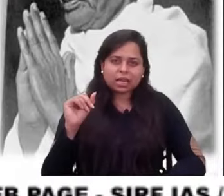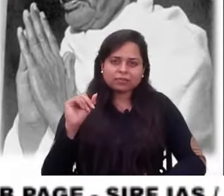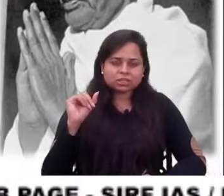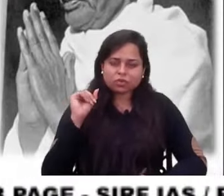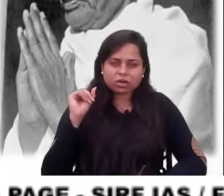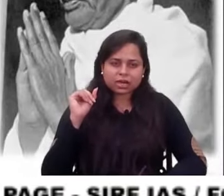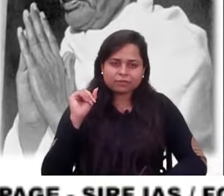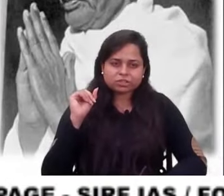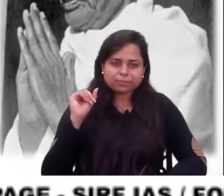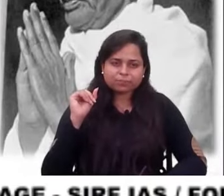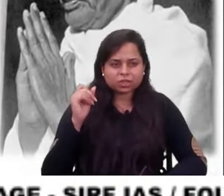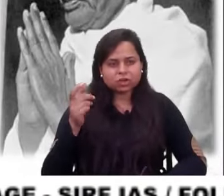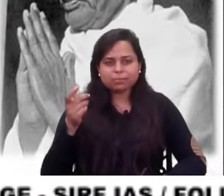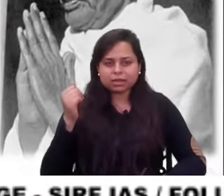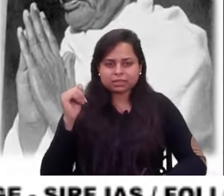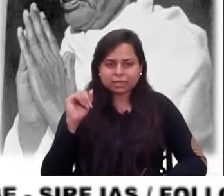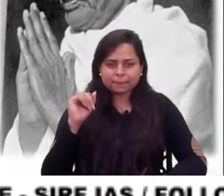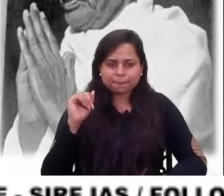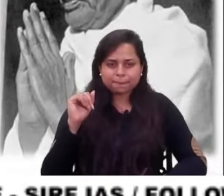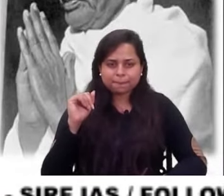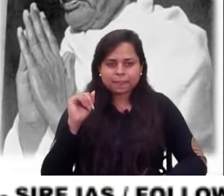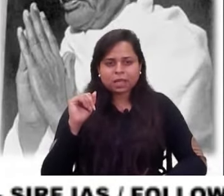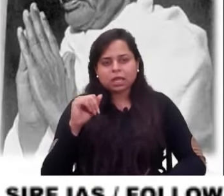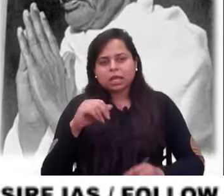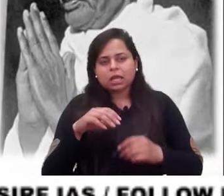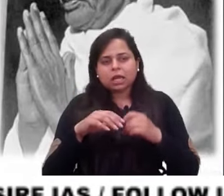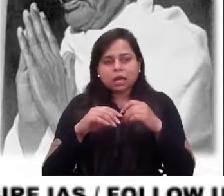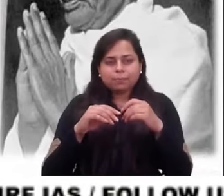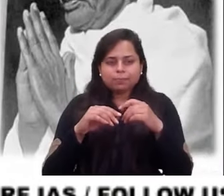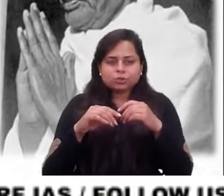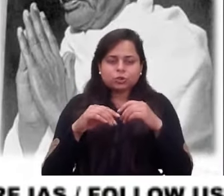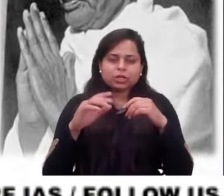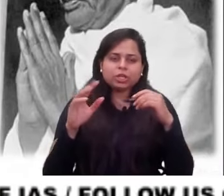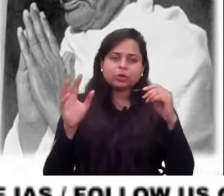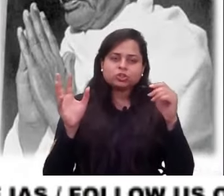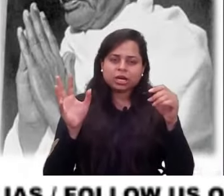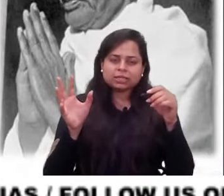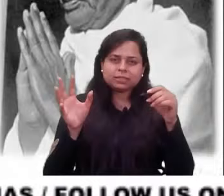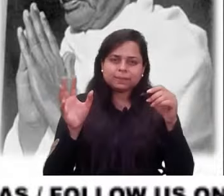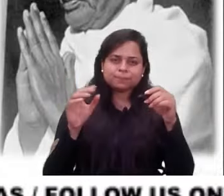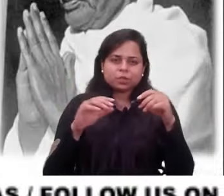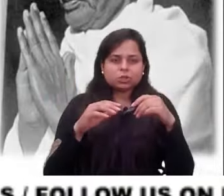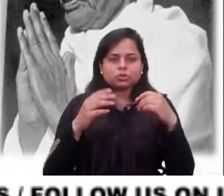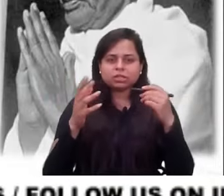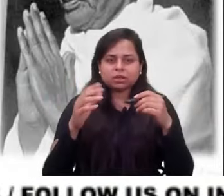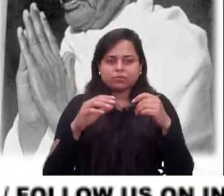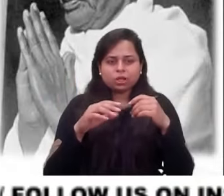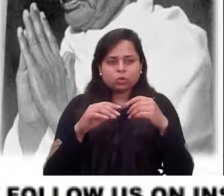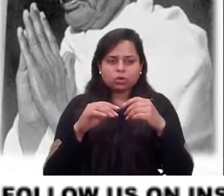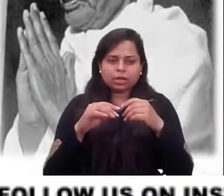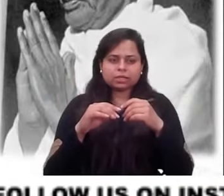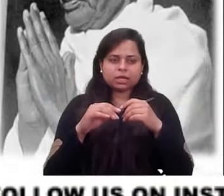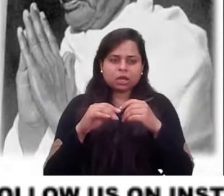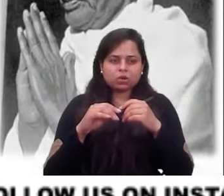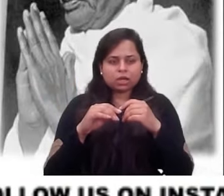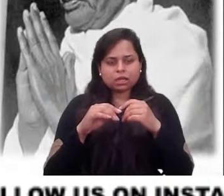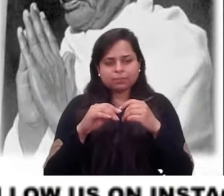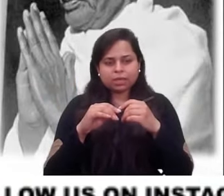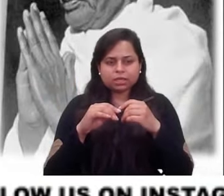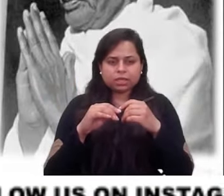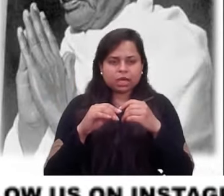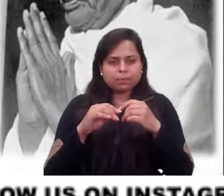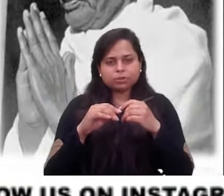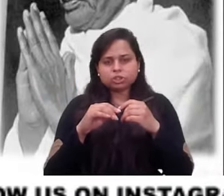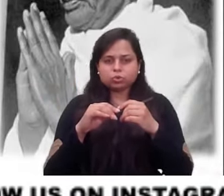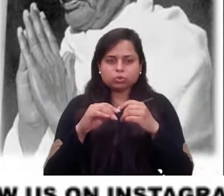लैंग्वेज इन की बात कह अब जो हिंदी को चाहते थे दूसरी तरफ मुड़े सरकार ने